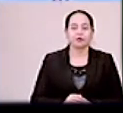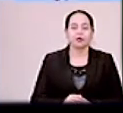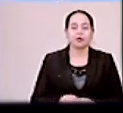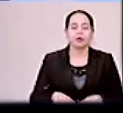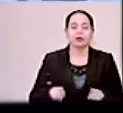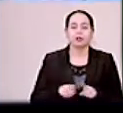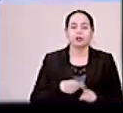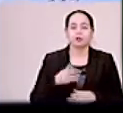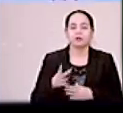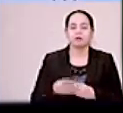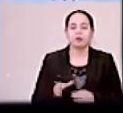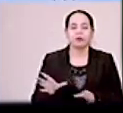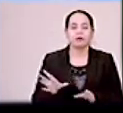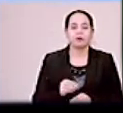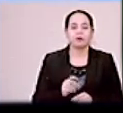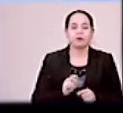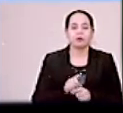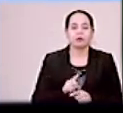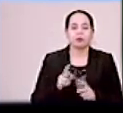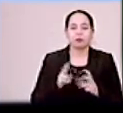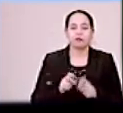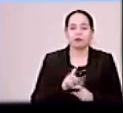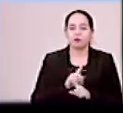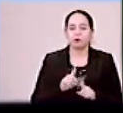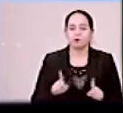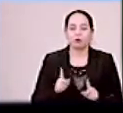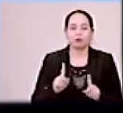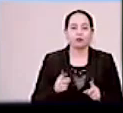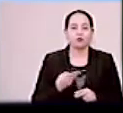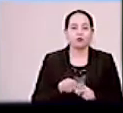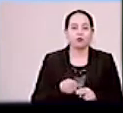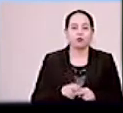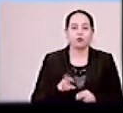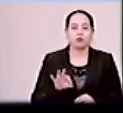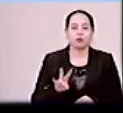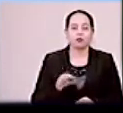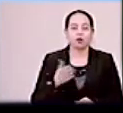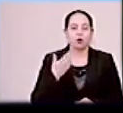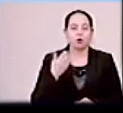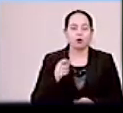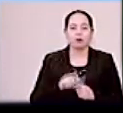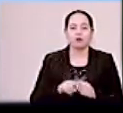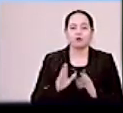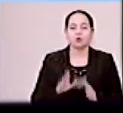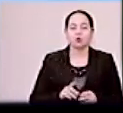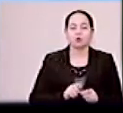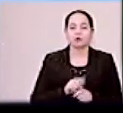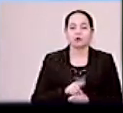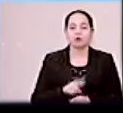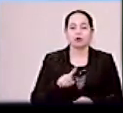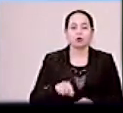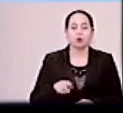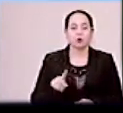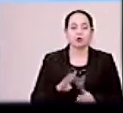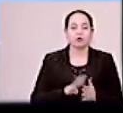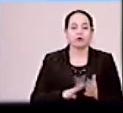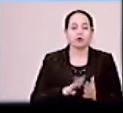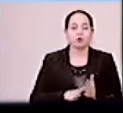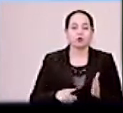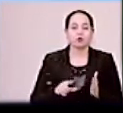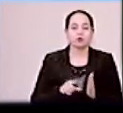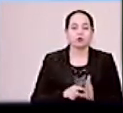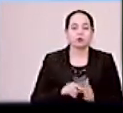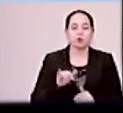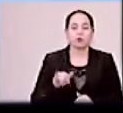Значит, мы с вами все задания проверять не будем, потому что они легкие, а проверим только задание номер